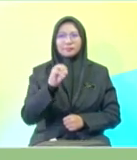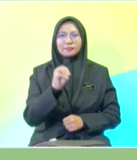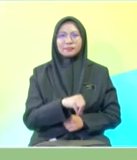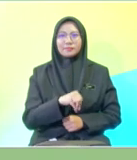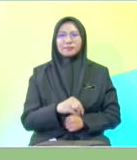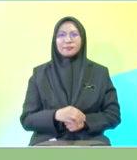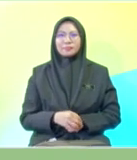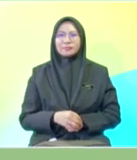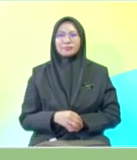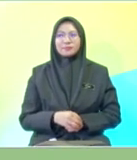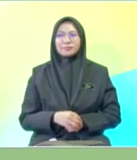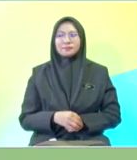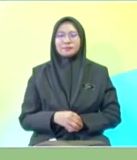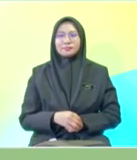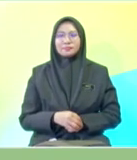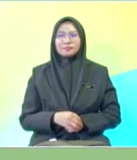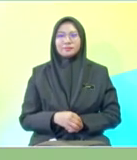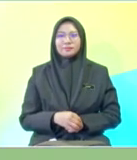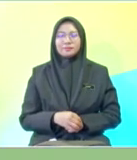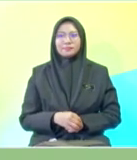contoh yang keempat